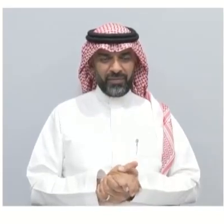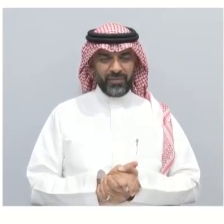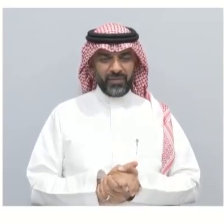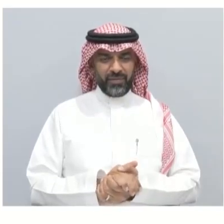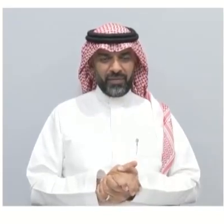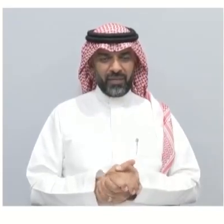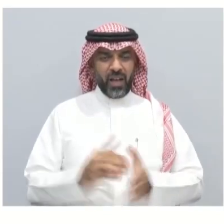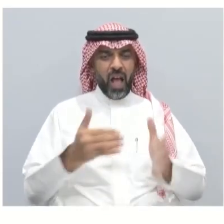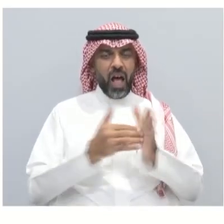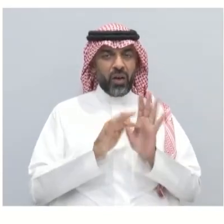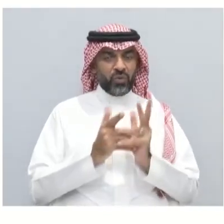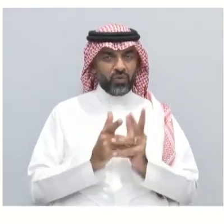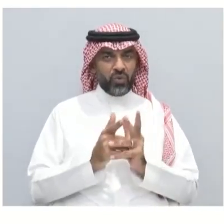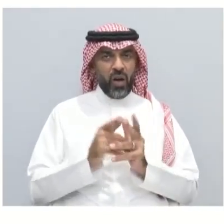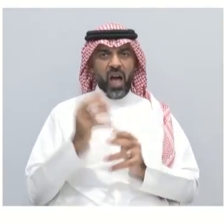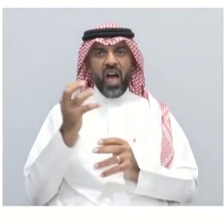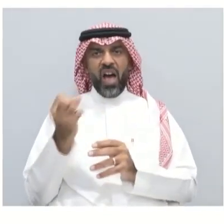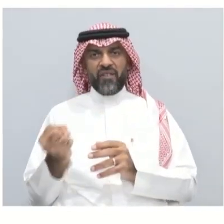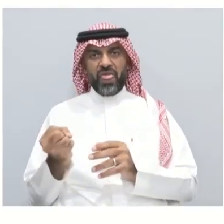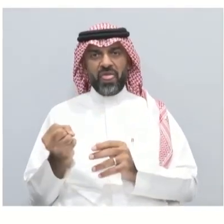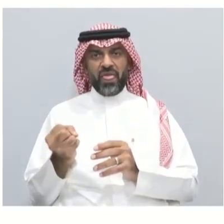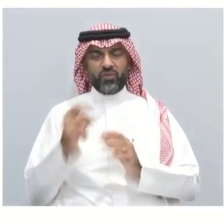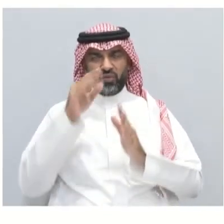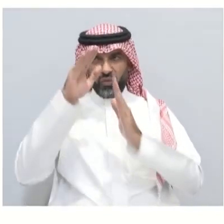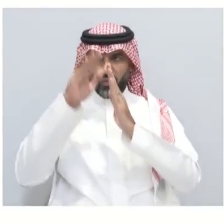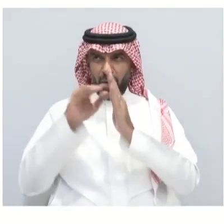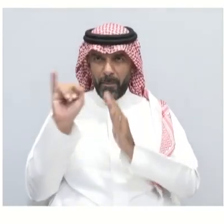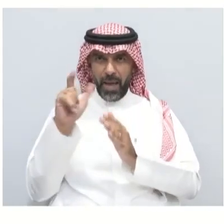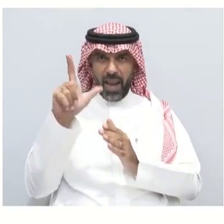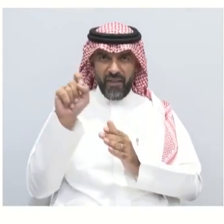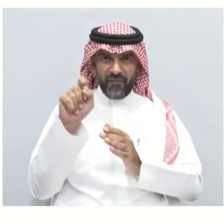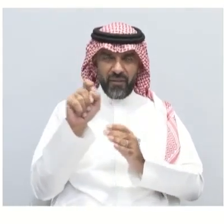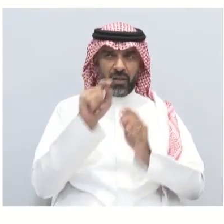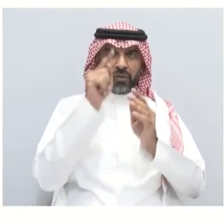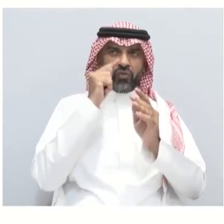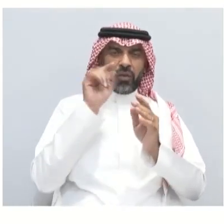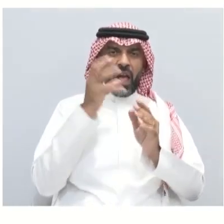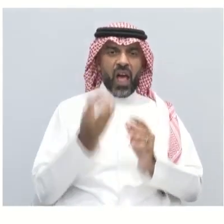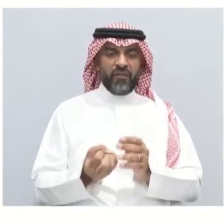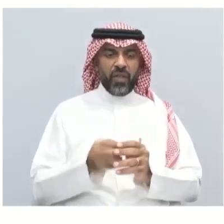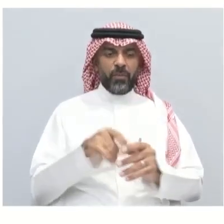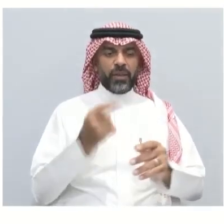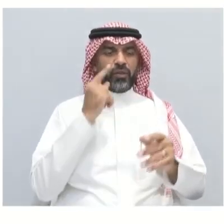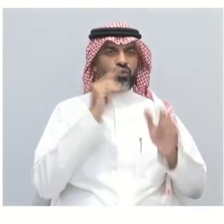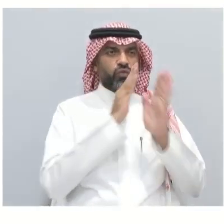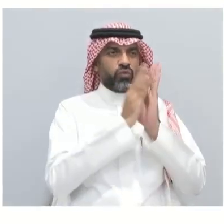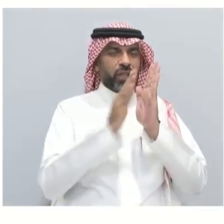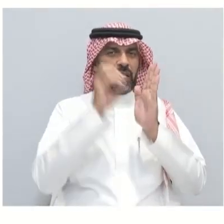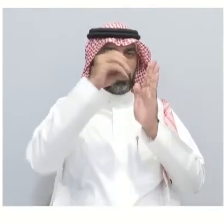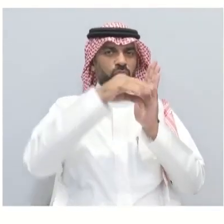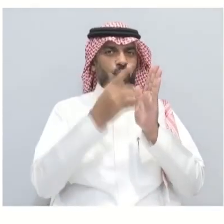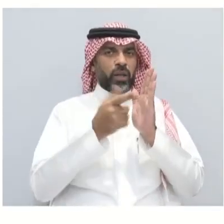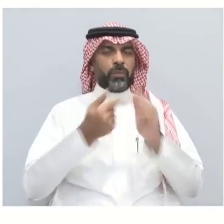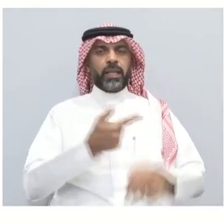طبعا اخر خطوه هي خطوه الحفظ من قائمه الملف نذهب الى حفظ نختار مجلد مثلا المستندات نكتب